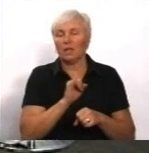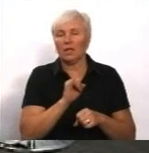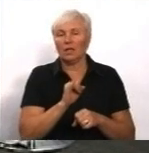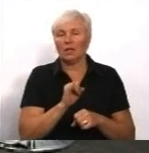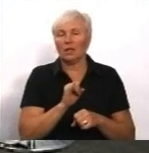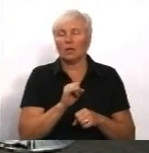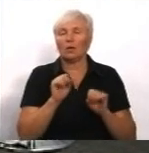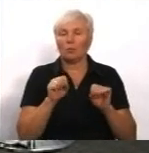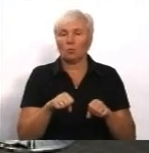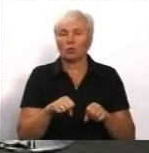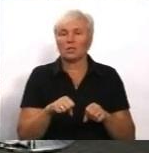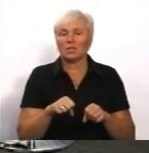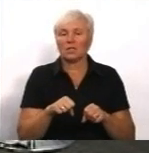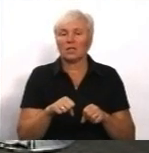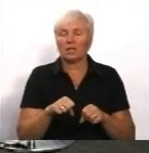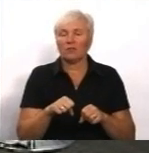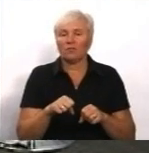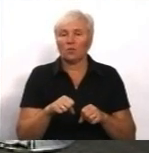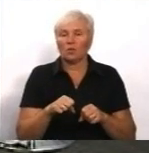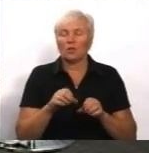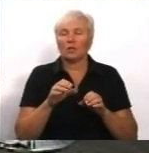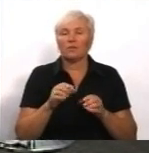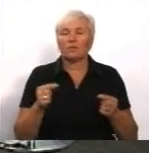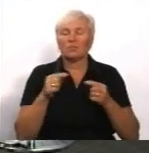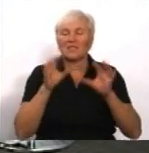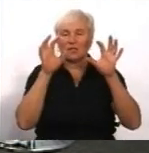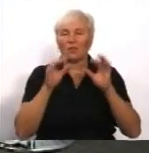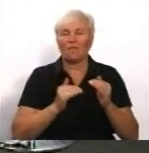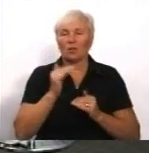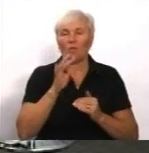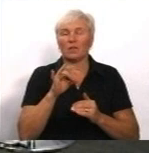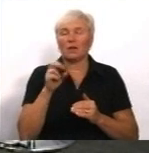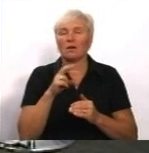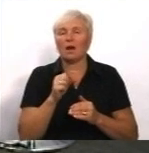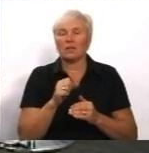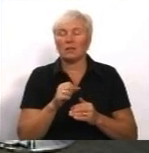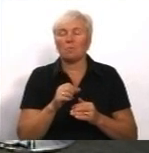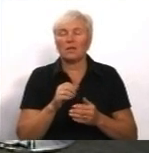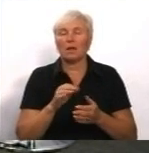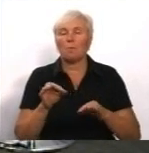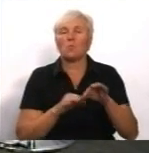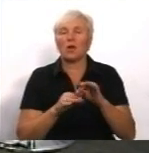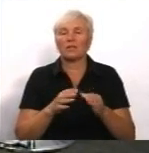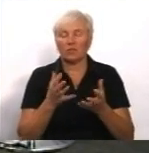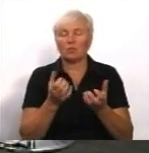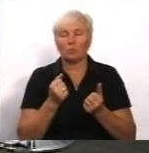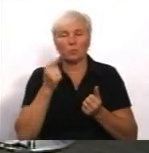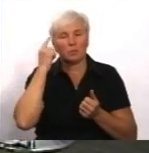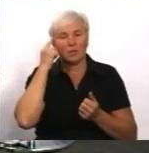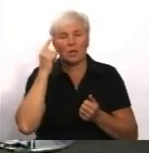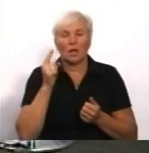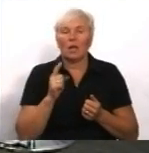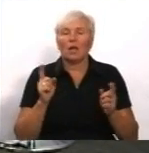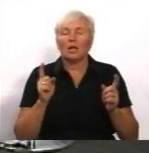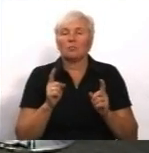можливо, там є зміни до законодавства у Верховній Раді, зараз лежать, вони їх приймуть. Тому що оця колізія чуть